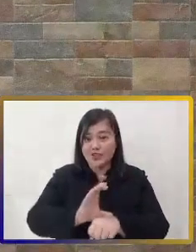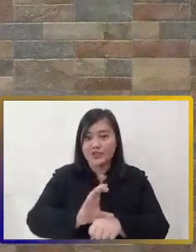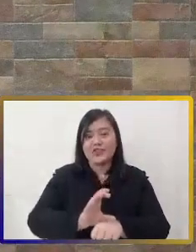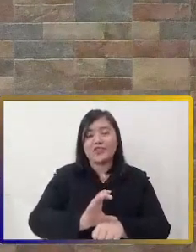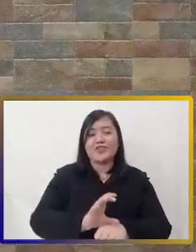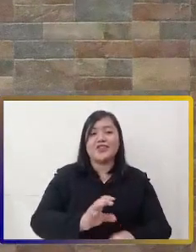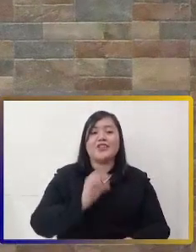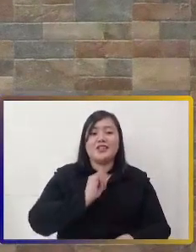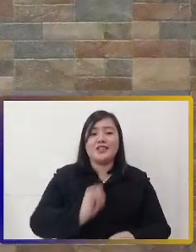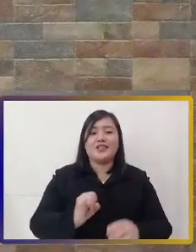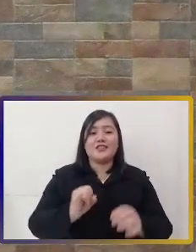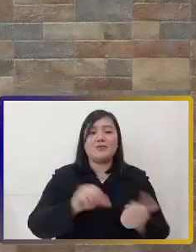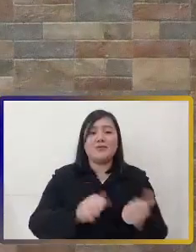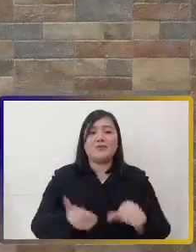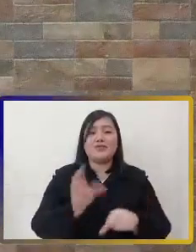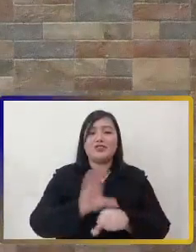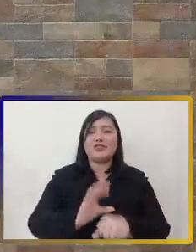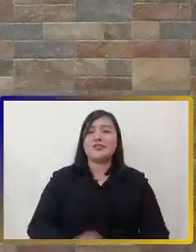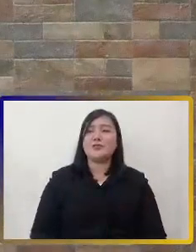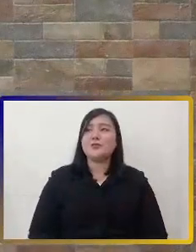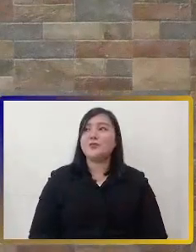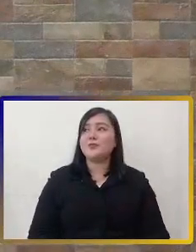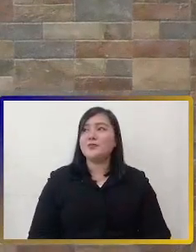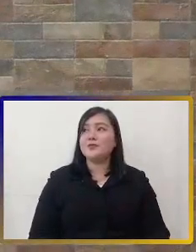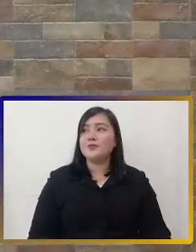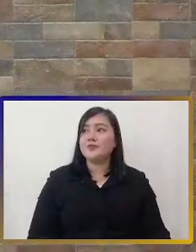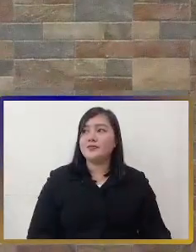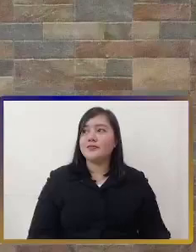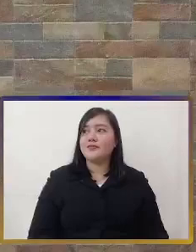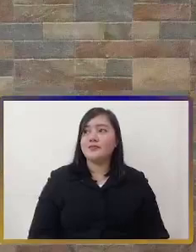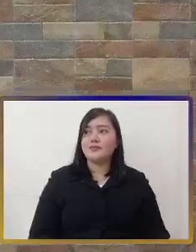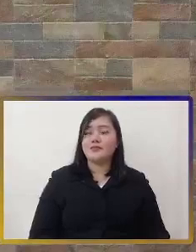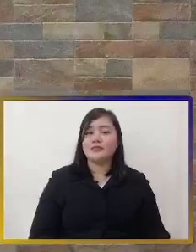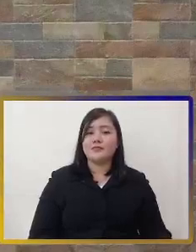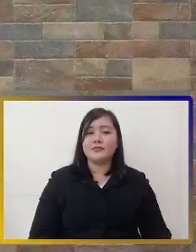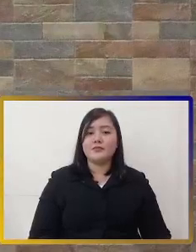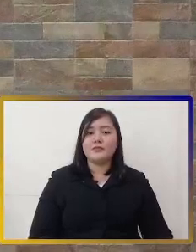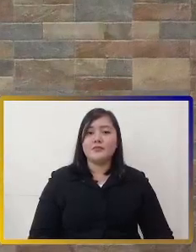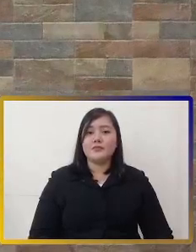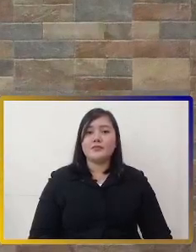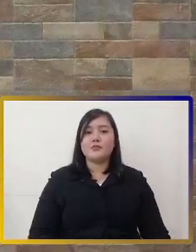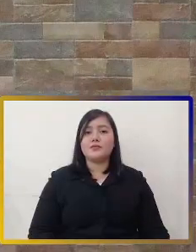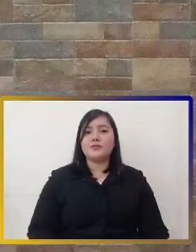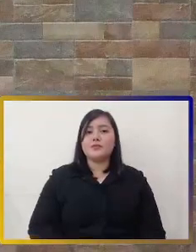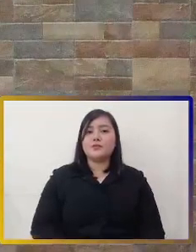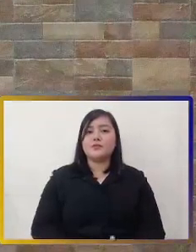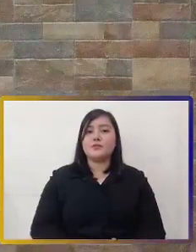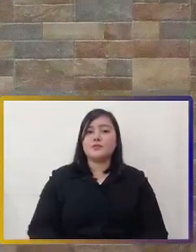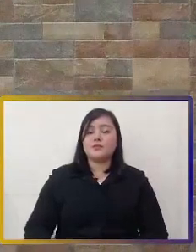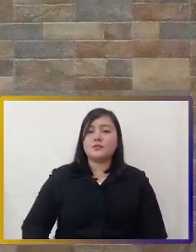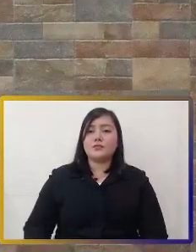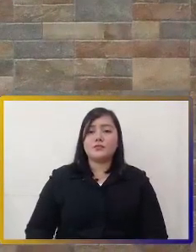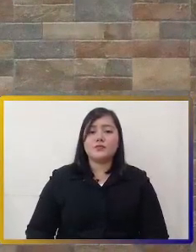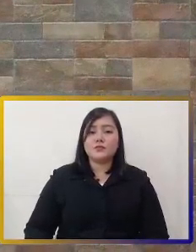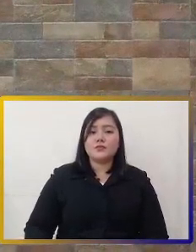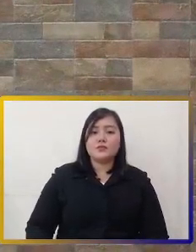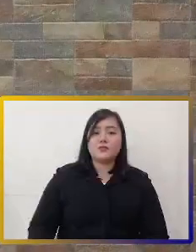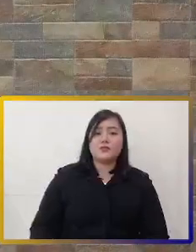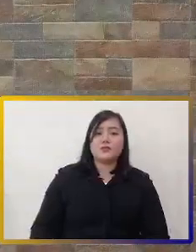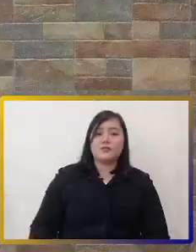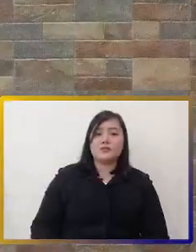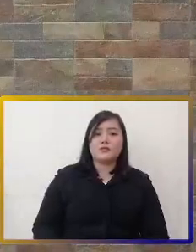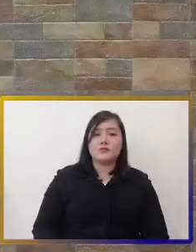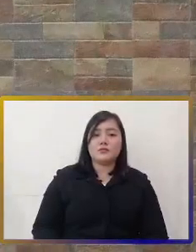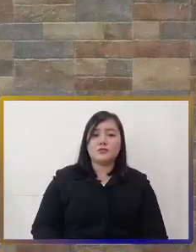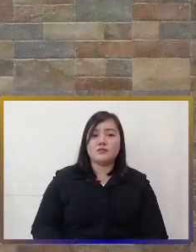trail of blood po ay mas masaklap yun. Baka pagka narinig pa po natin yun, ay baka masabi pa po natin eh, baka makapagtanim pa tayo ng galit. Bawian natin